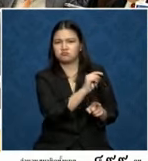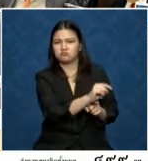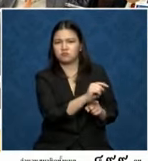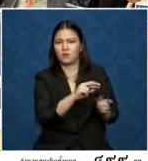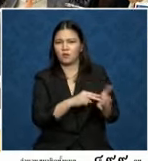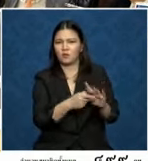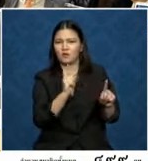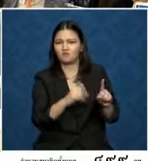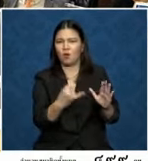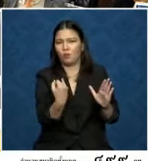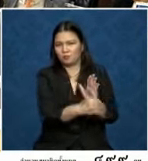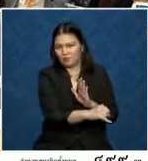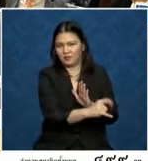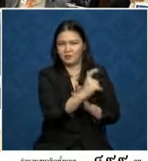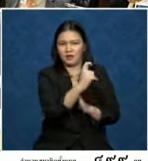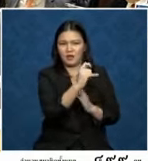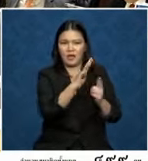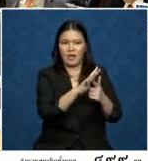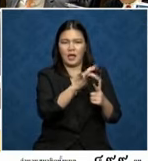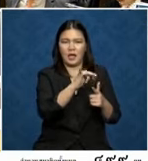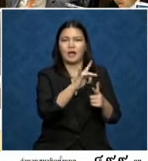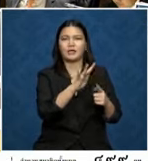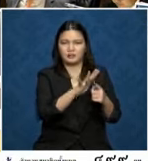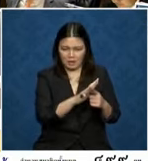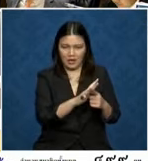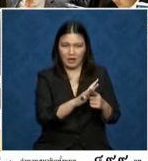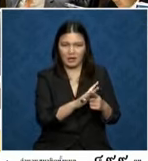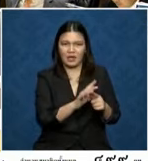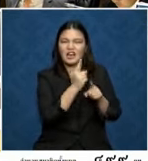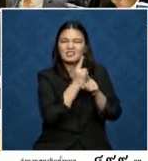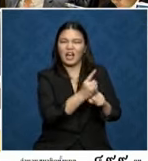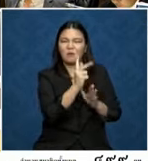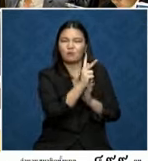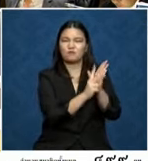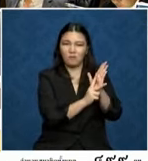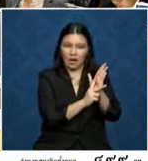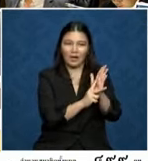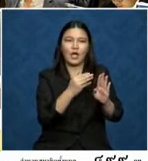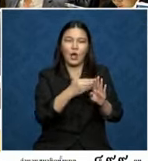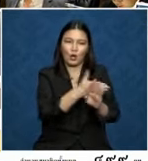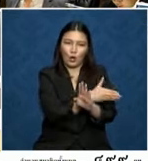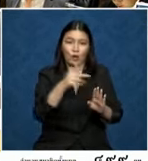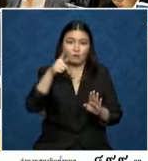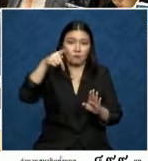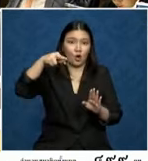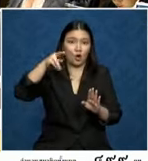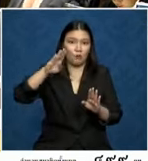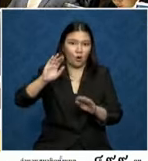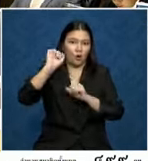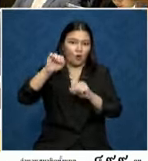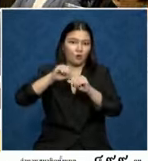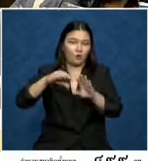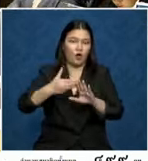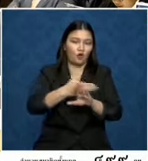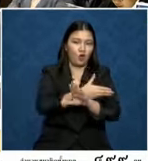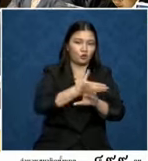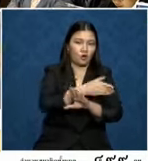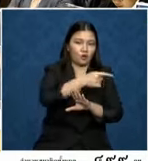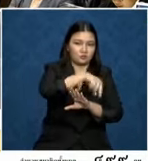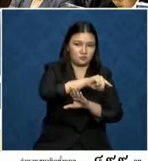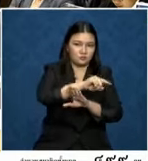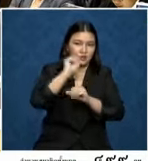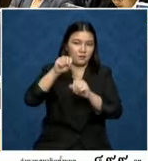รับโทษทางอาญานี้ก่อนการประกาศใช้พรบฉบับนี้เพื่อคุ้มครองเจ้าหนี้และพร